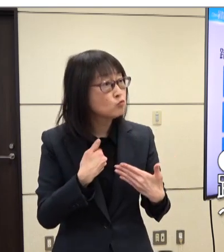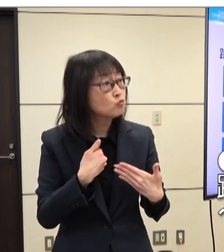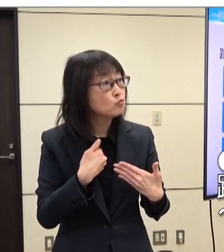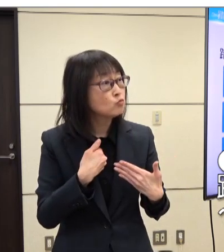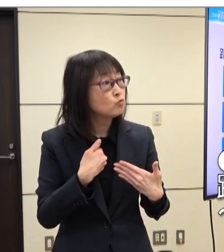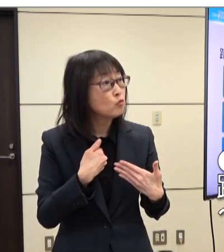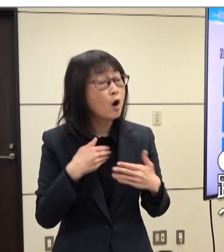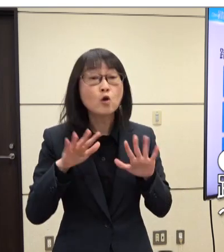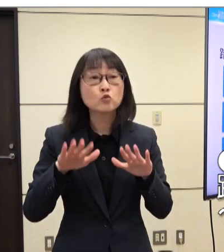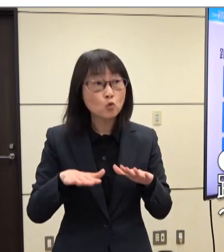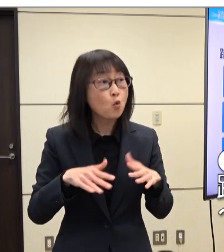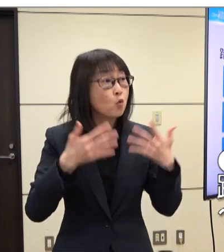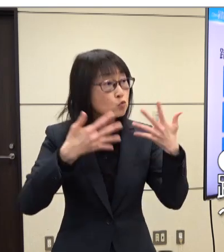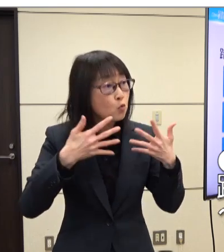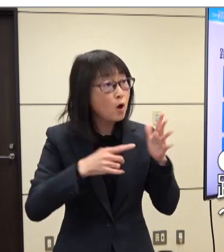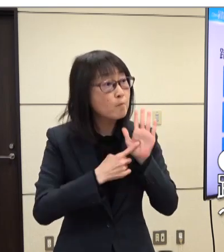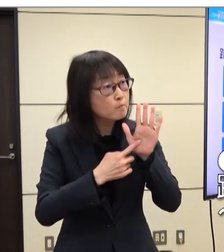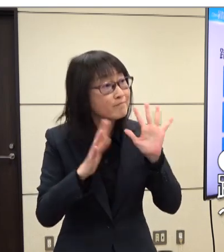あ、流さないよ、はい、